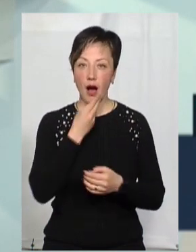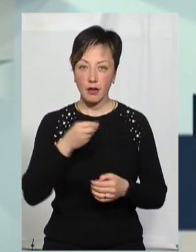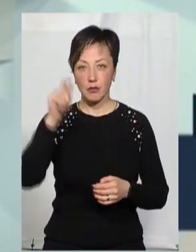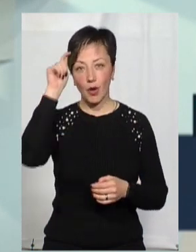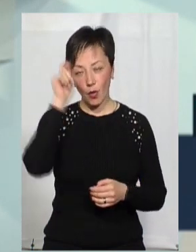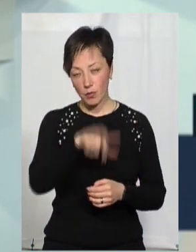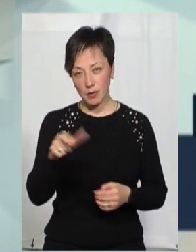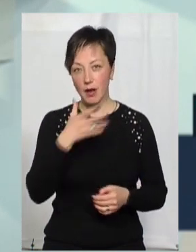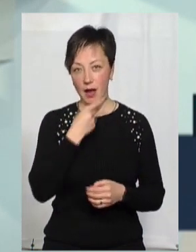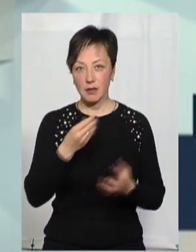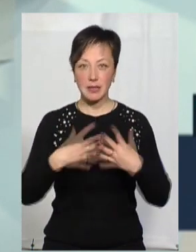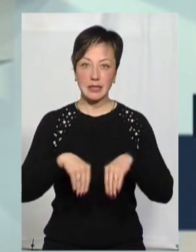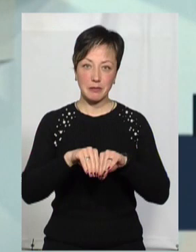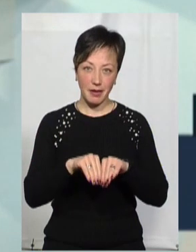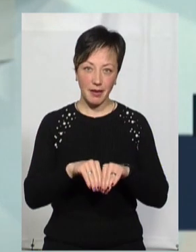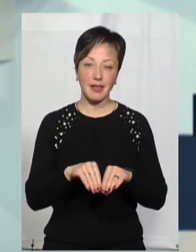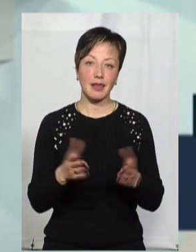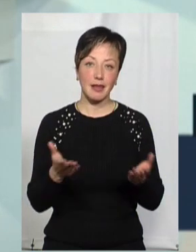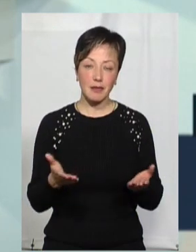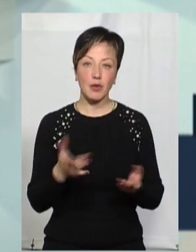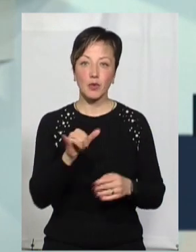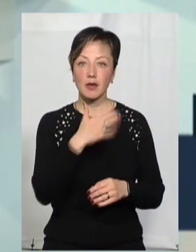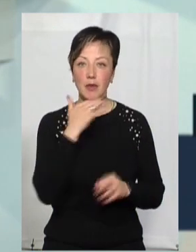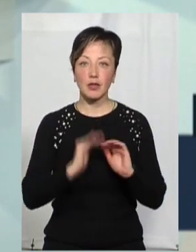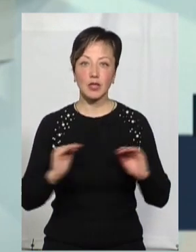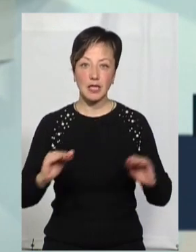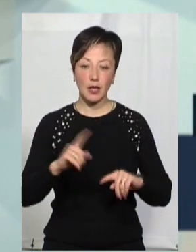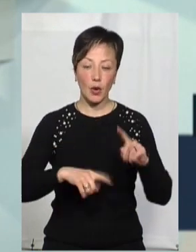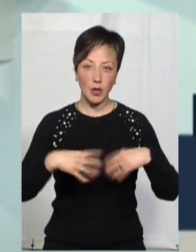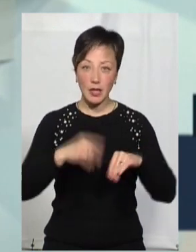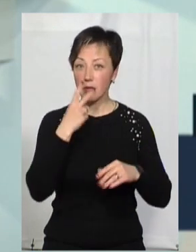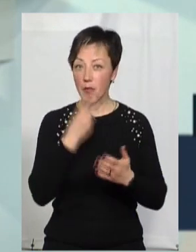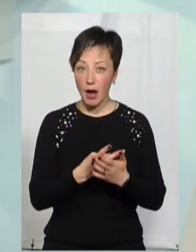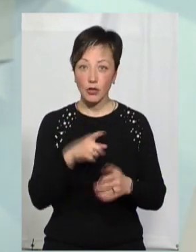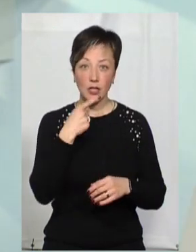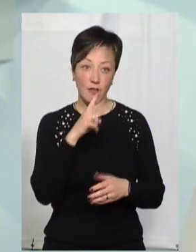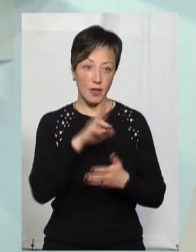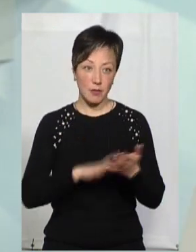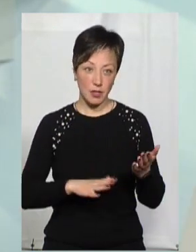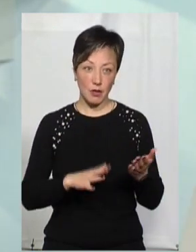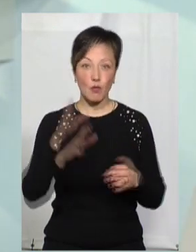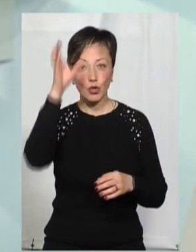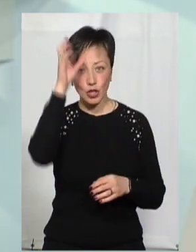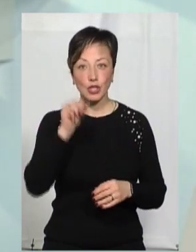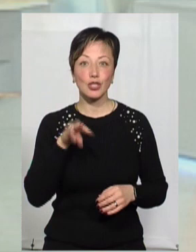гарними хлопцями і гарними сім'янинами. І в них багатодітні родини. І ви бачите, що вони кажуть, вибачте, мудріше,